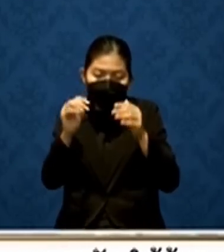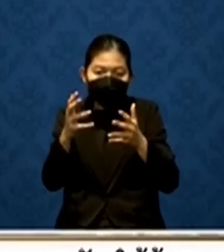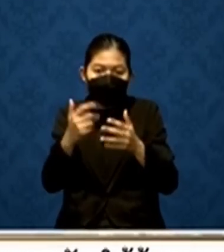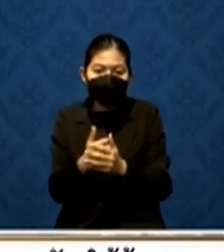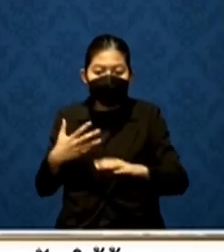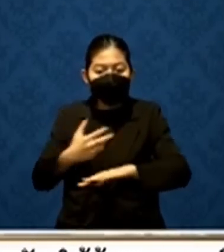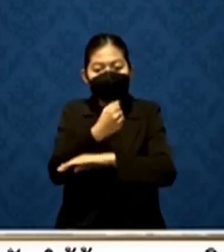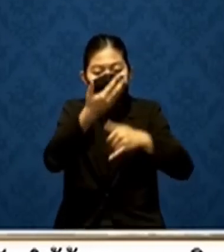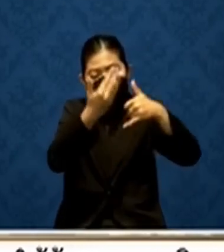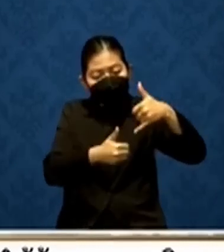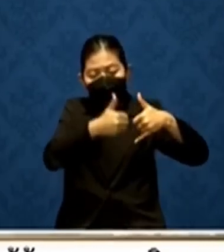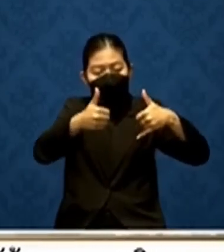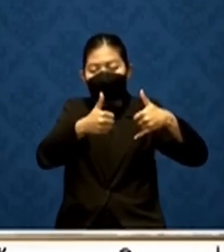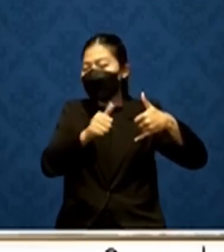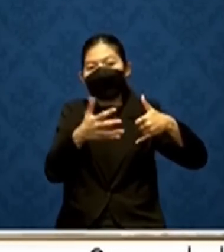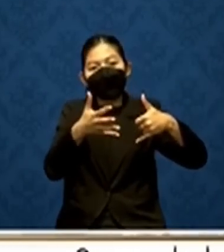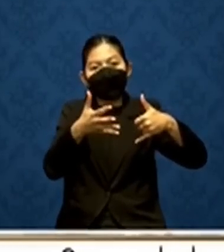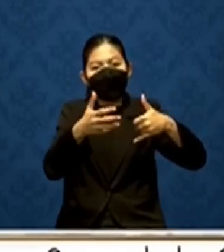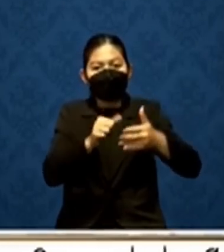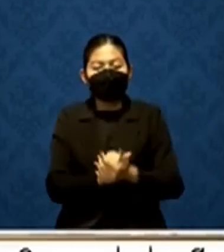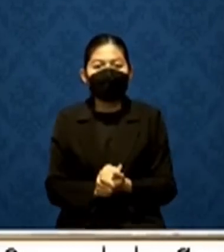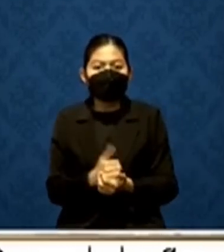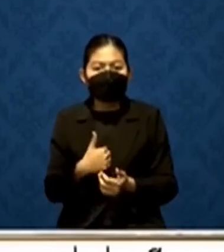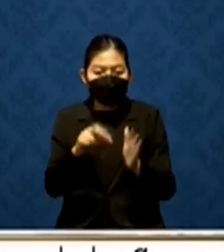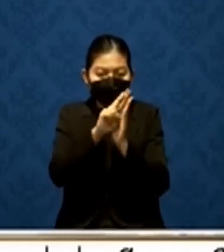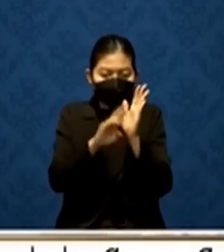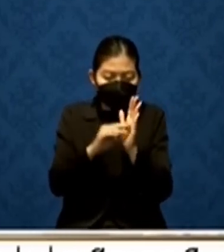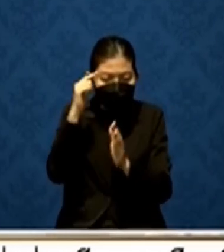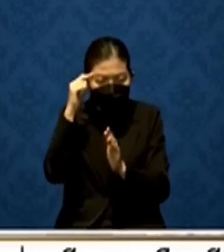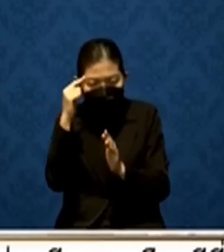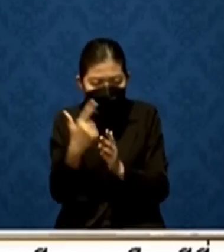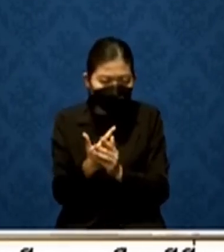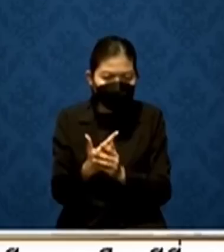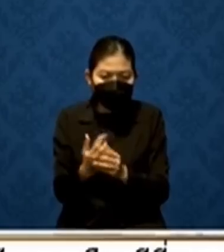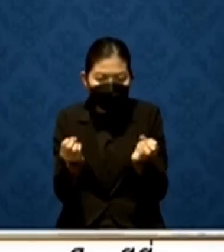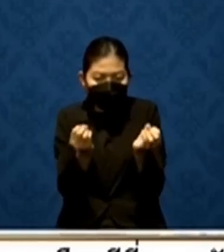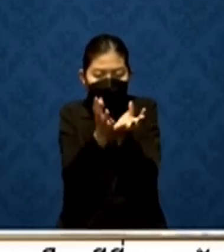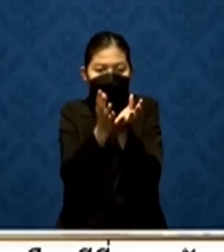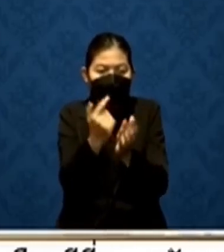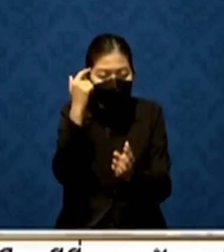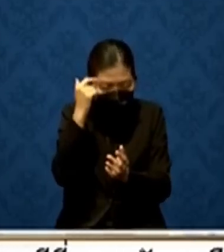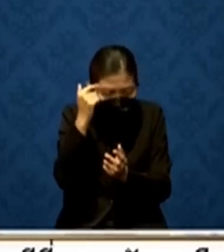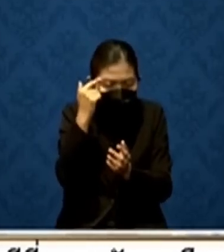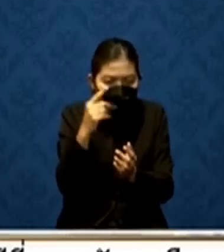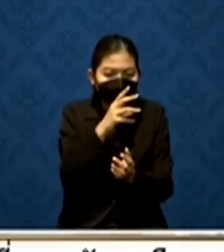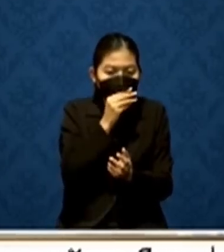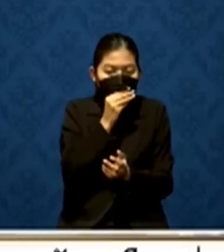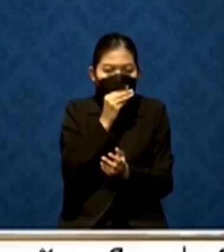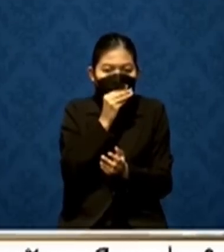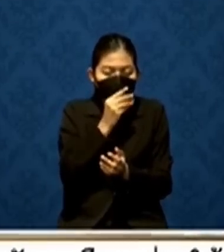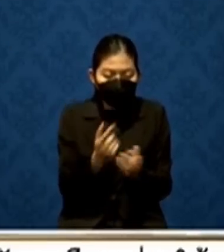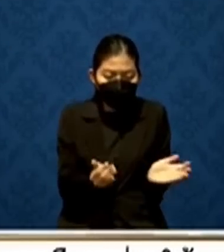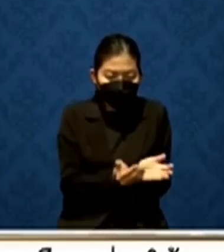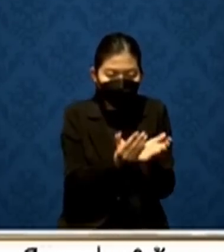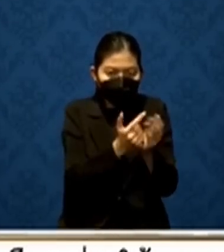การเมืองที่ดีมีพฤติกรรมทำลายระบบการเมืองด้วยการรู้เห็นเป็นใจสำหรับ